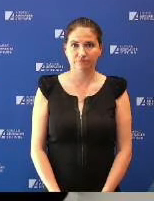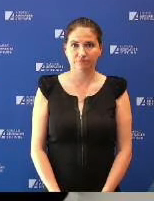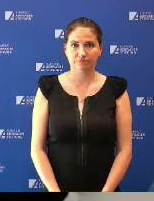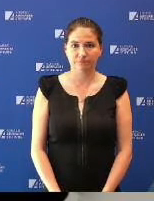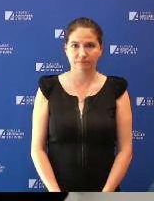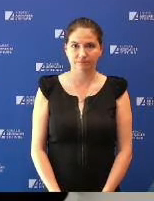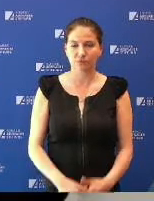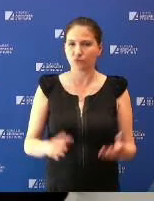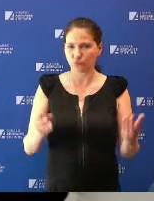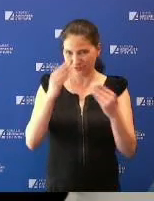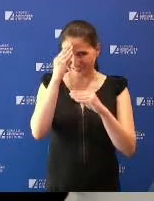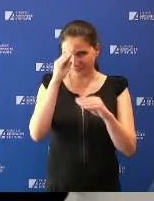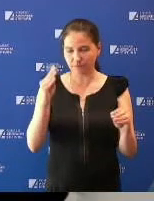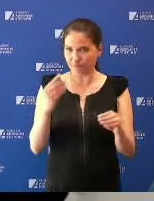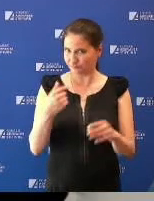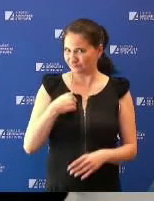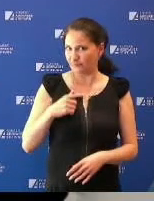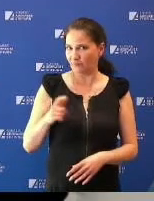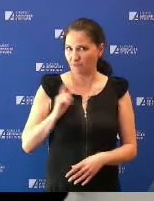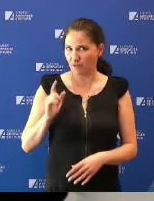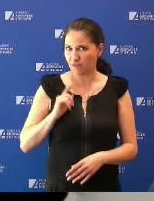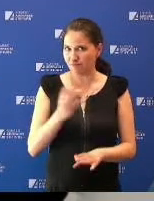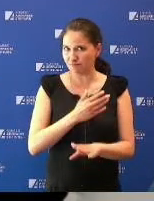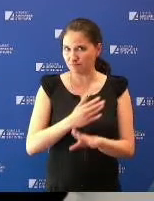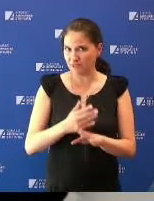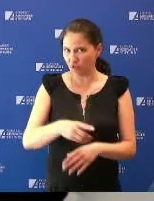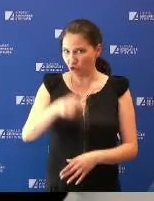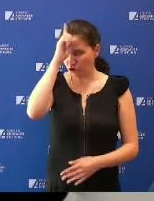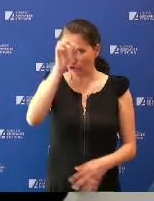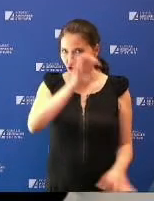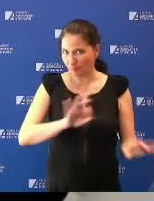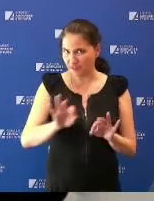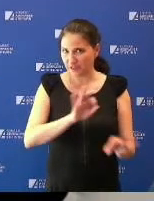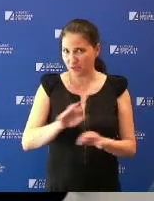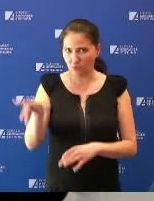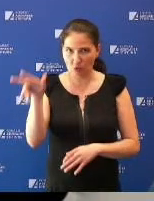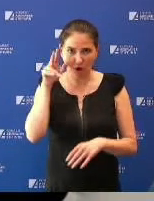betrieben. Das ist ein großes Programm mit